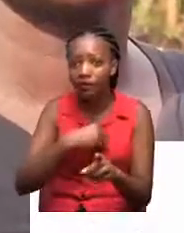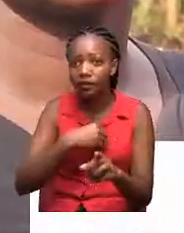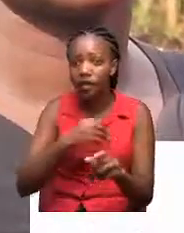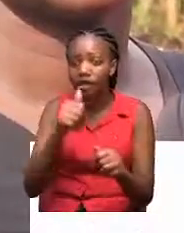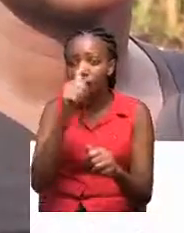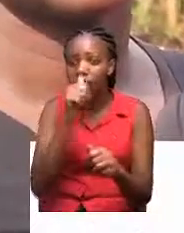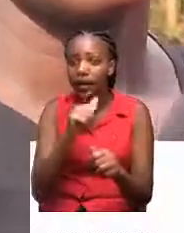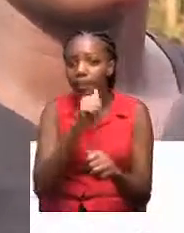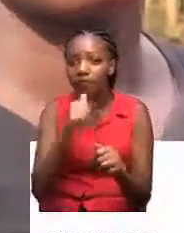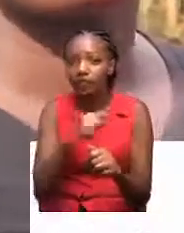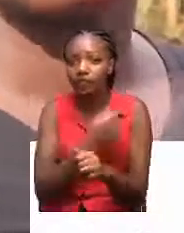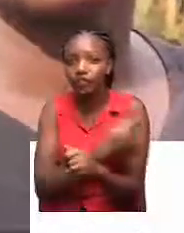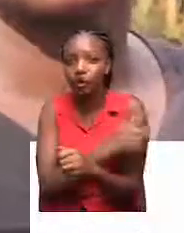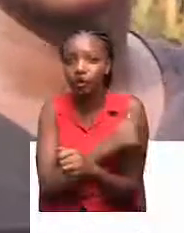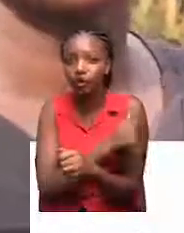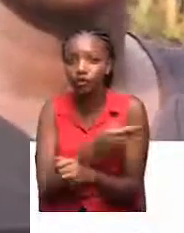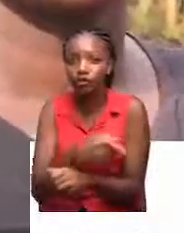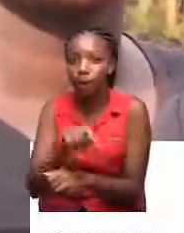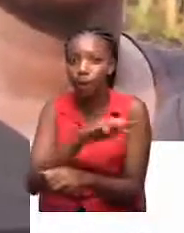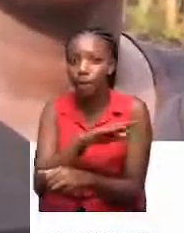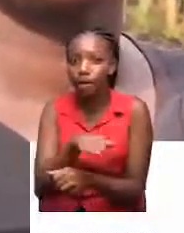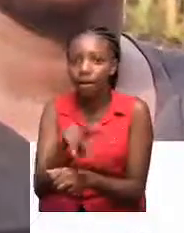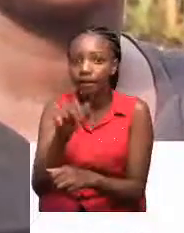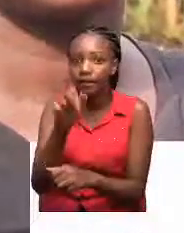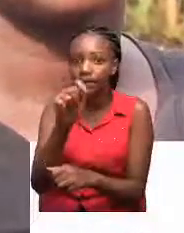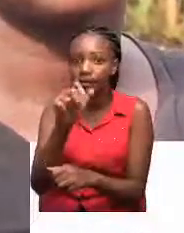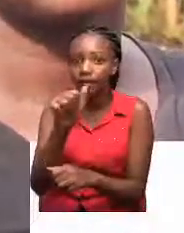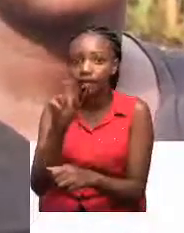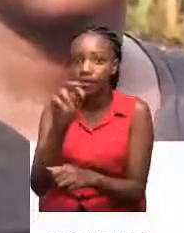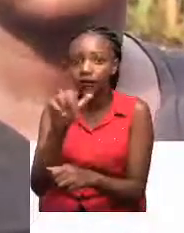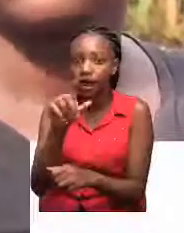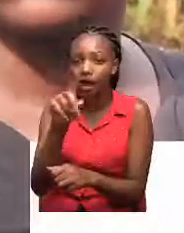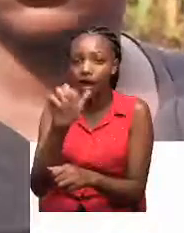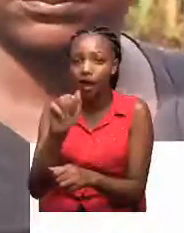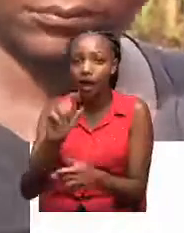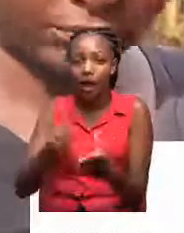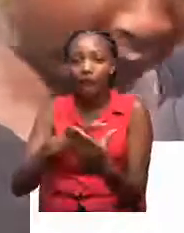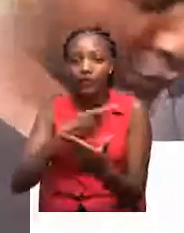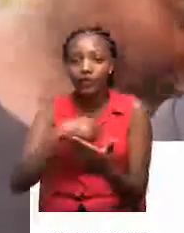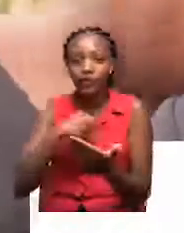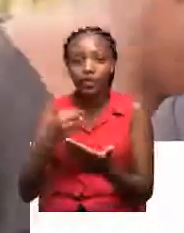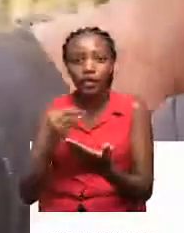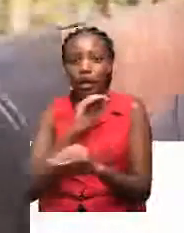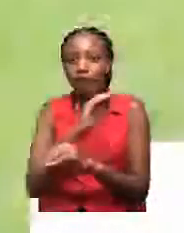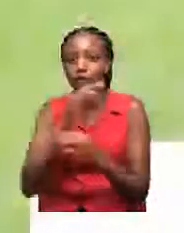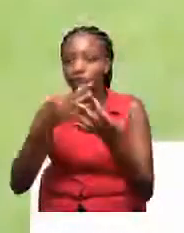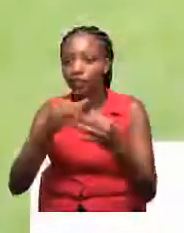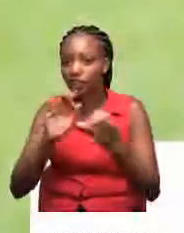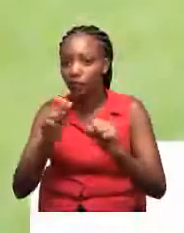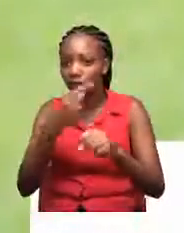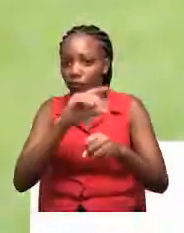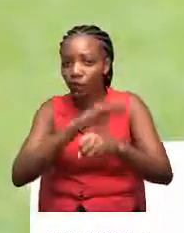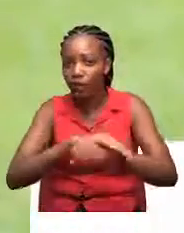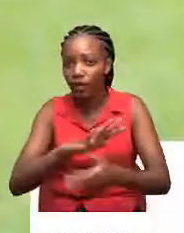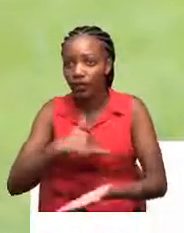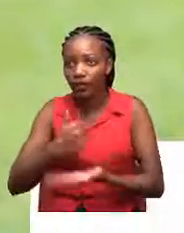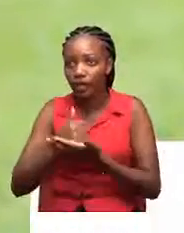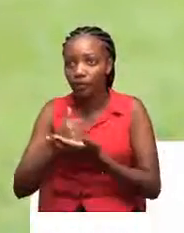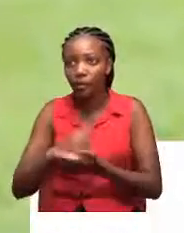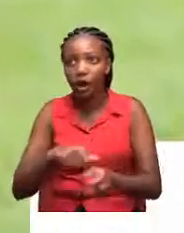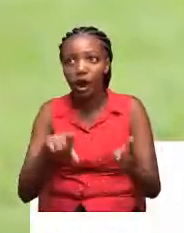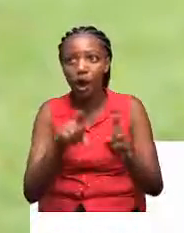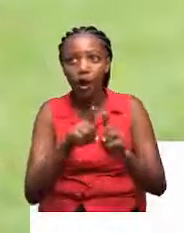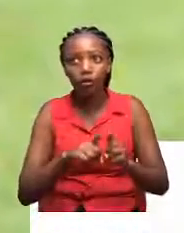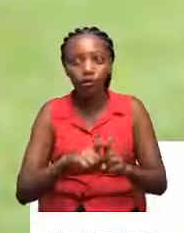Tanaka Busia. Sasa tunaomba tu msaada, mtu yoyote ambaye ana huruma anaweza kutuhurumia. Kero la familia hiyo sasa